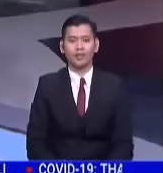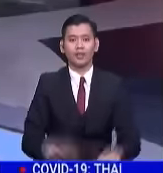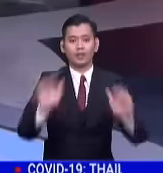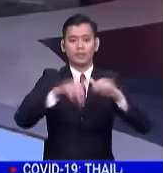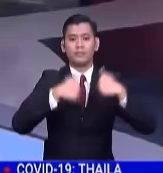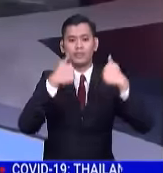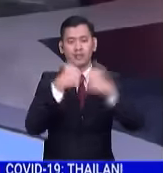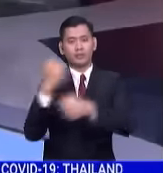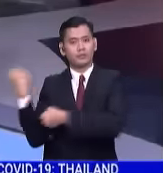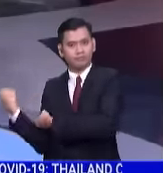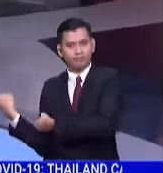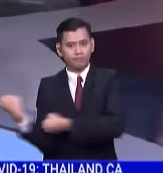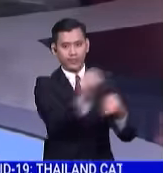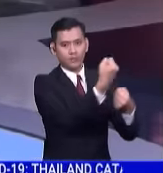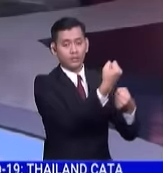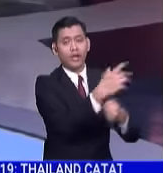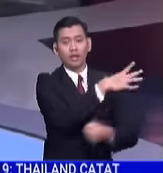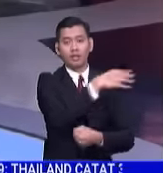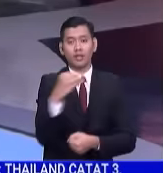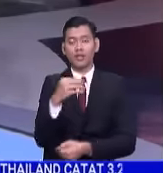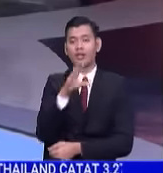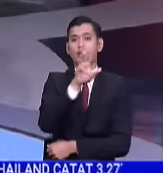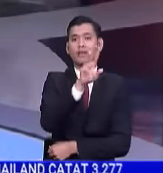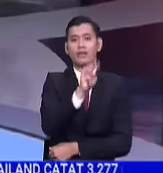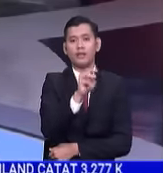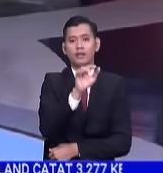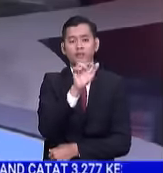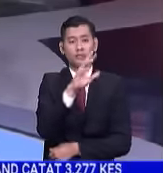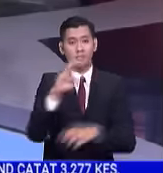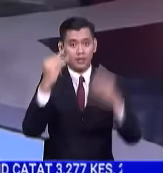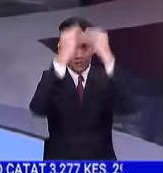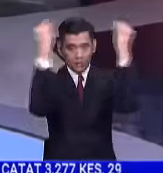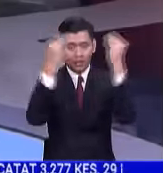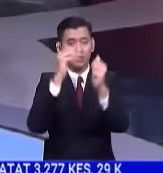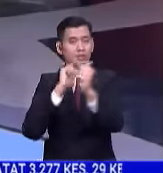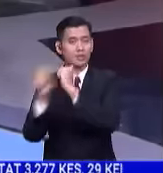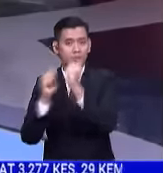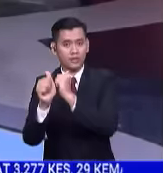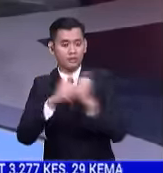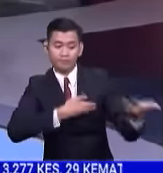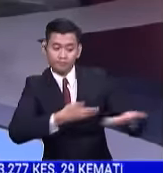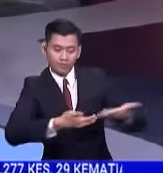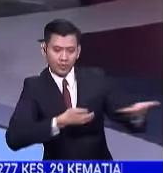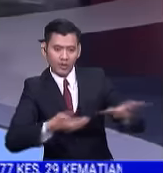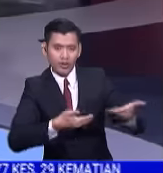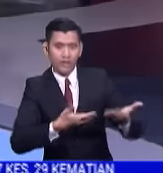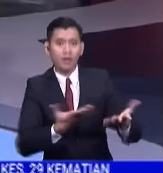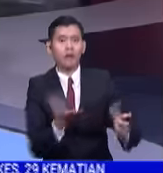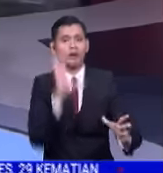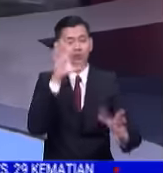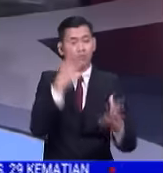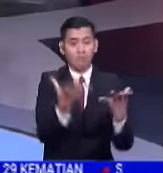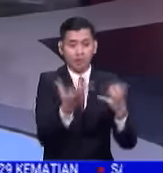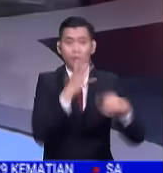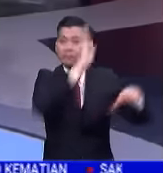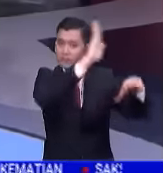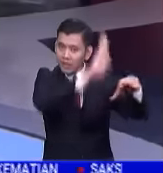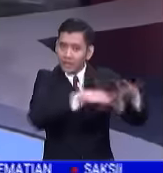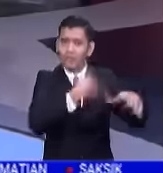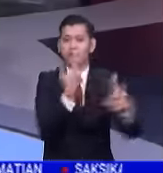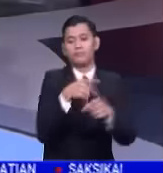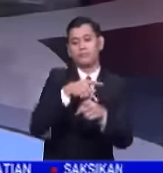Persekutuan Baseball Malaysia BFM dan Majlis Sukan Busan dalam fasa akhir rundingan bagi membawa masuk pakar kejatihan dari Korea